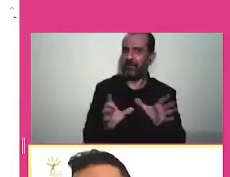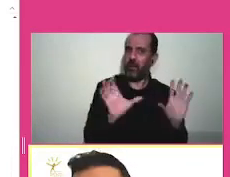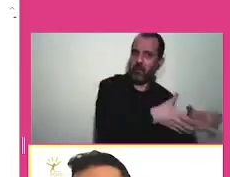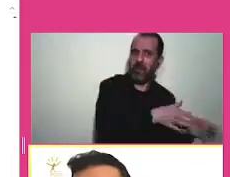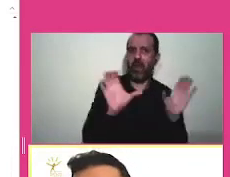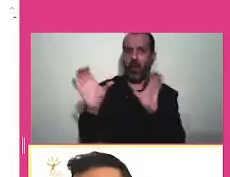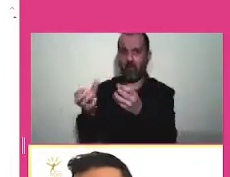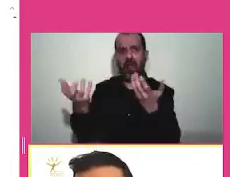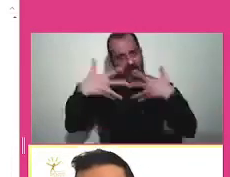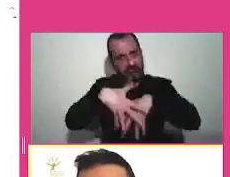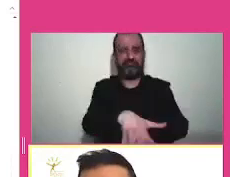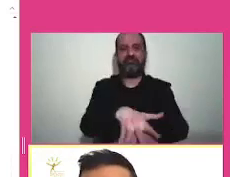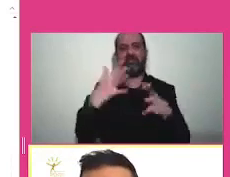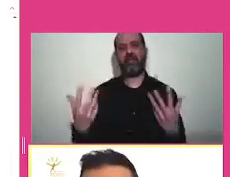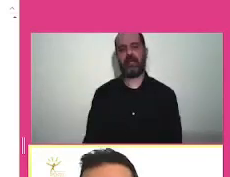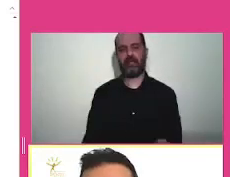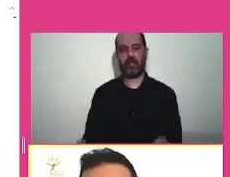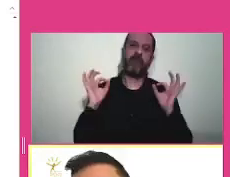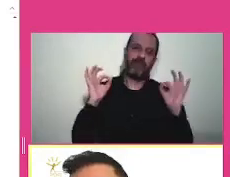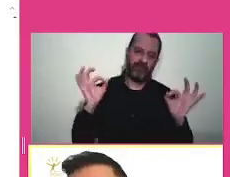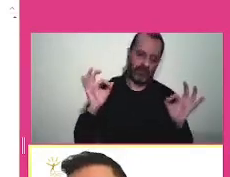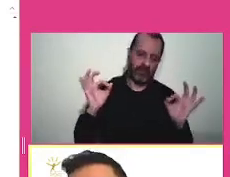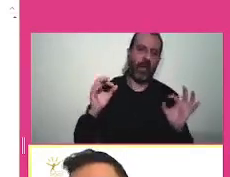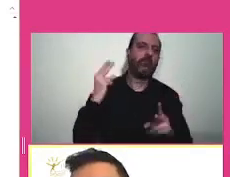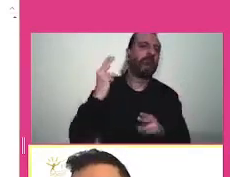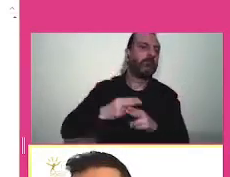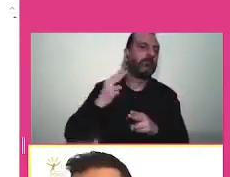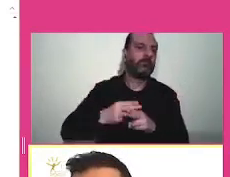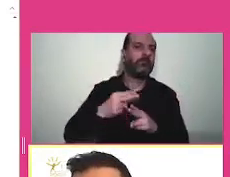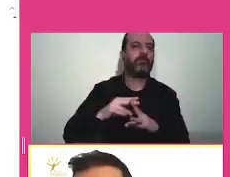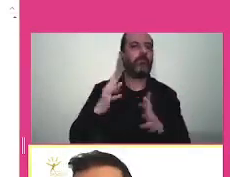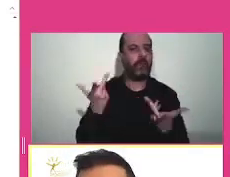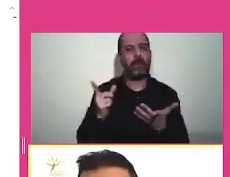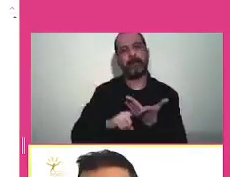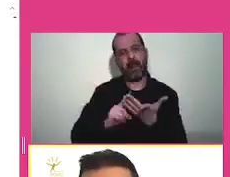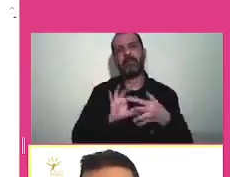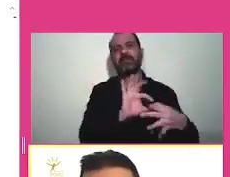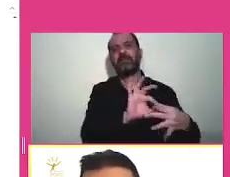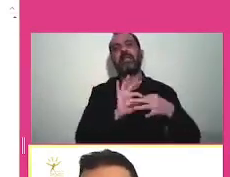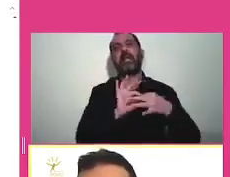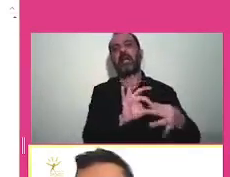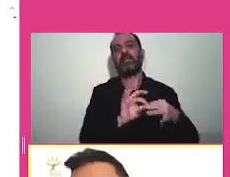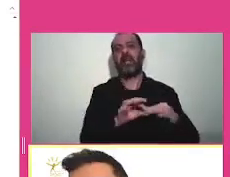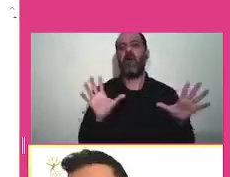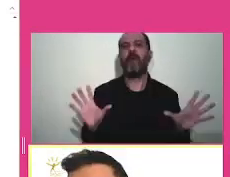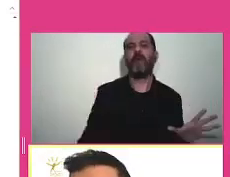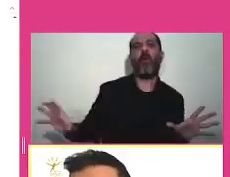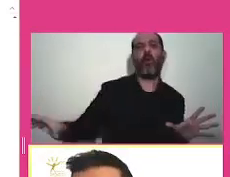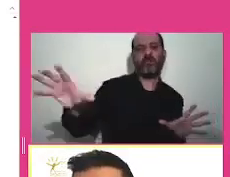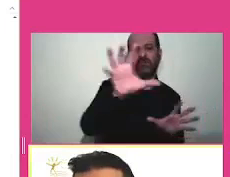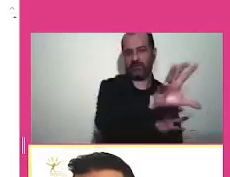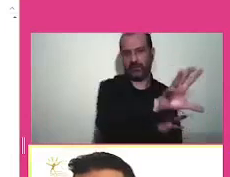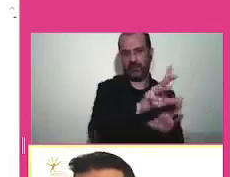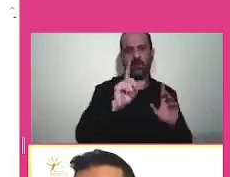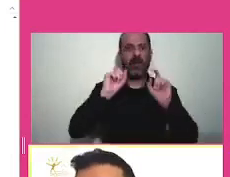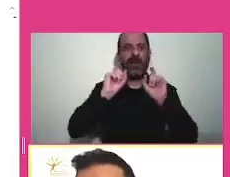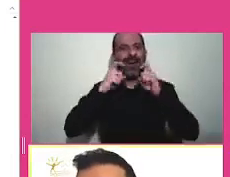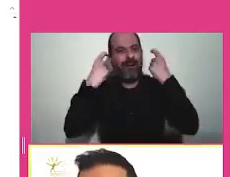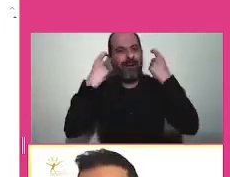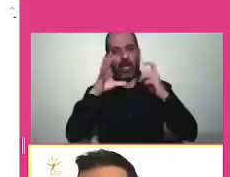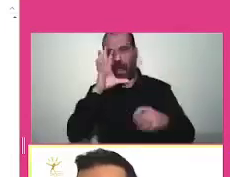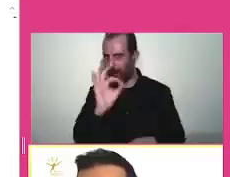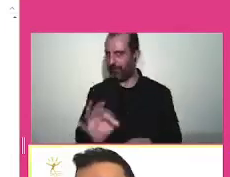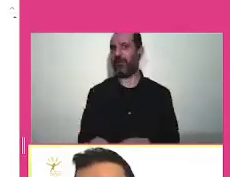Ασφαλώς μεγάλο κομμάτι για να το πετύχουμε, όπως σας είπα πριν, ήταν η συνεργασία μεταξύ των φορέων. Τα χαμόγελα δεν είναι ψεύτικα,